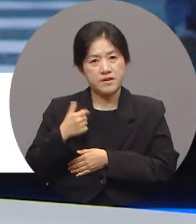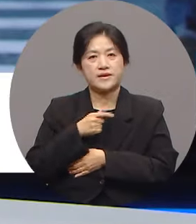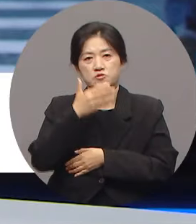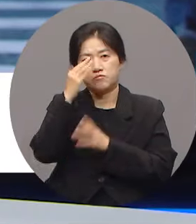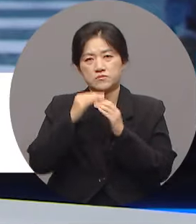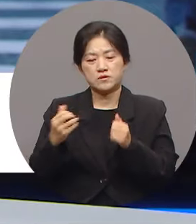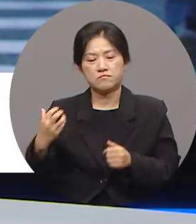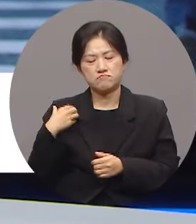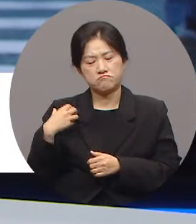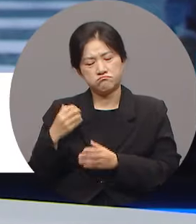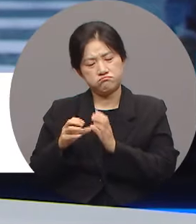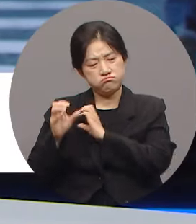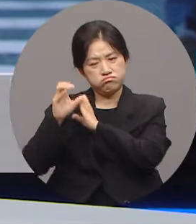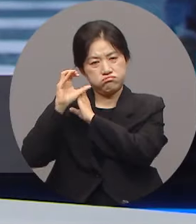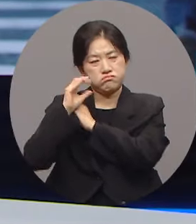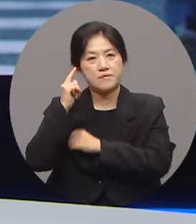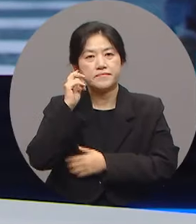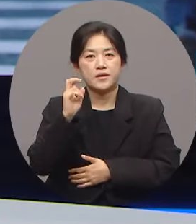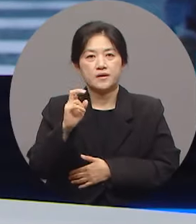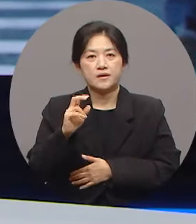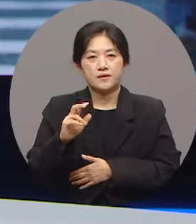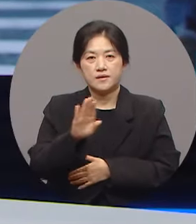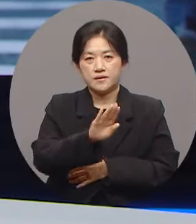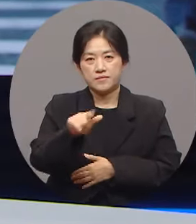크게 늘어날 전망입니다 박윤수